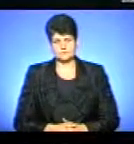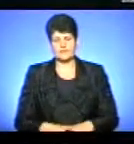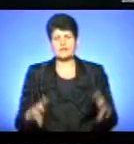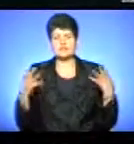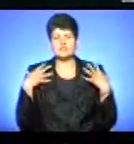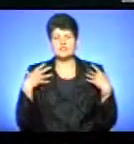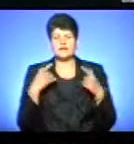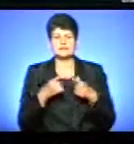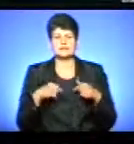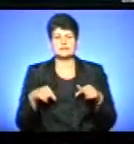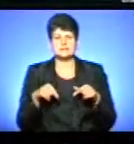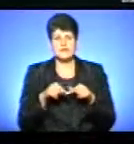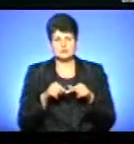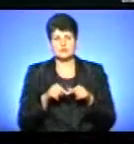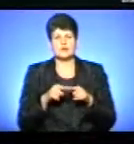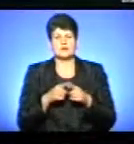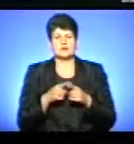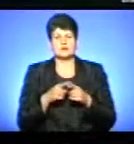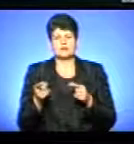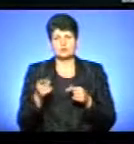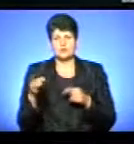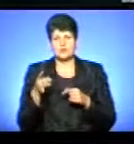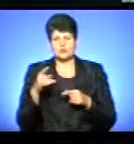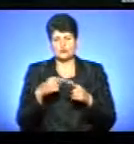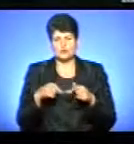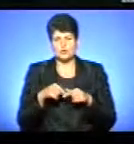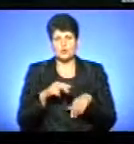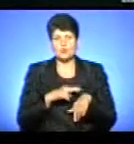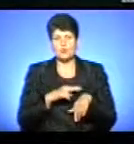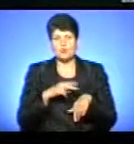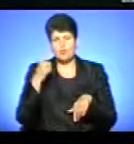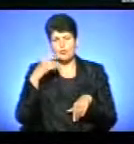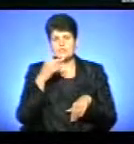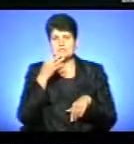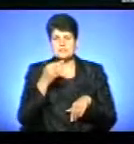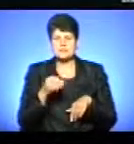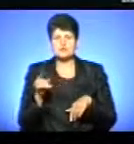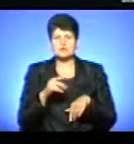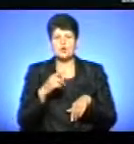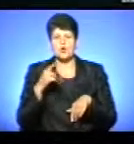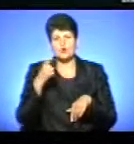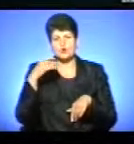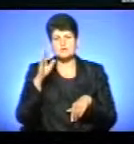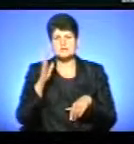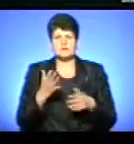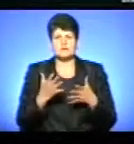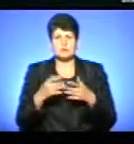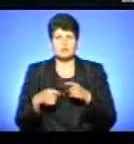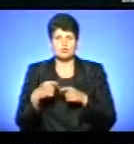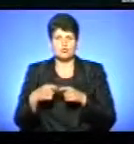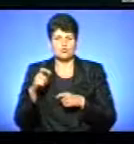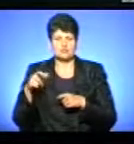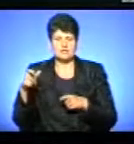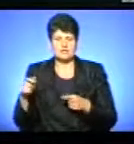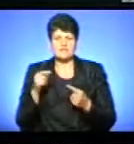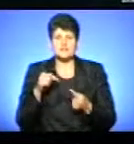Начальник сектору превентивної діяльності Тернопільського райвідділу поліції Богдан Гевко повідомив, що поліція буде встановлювати правопорушників та